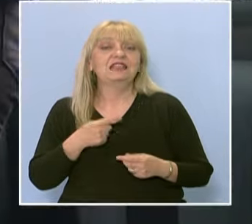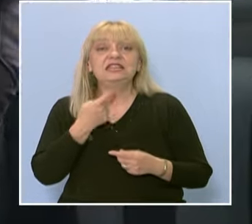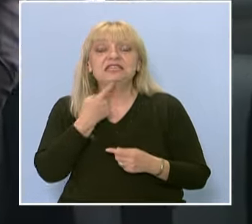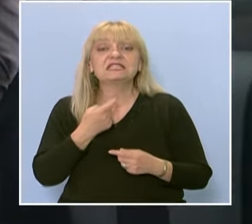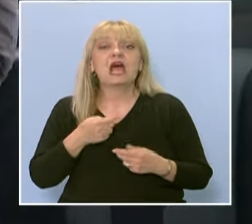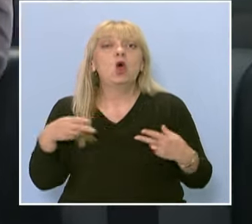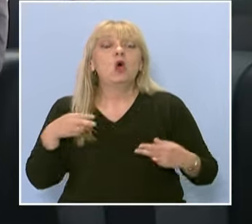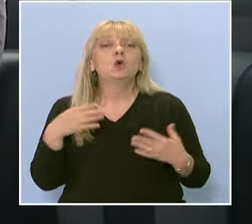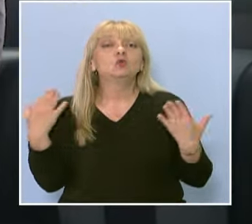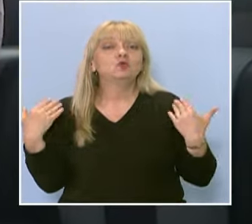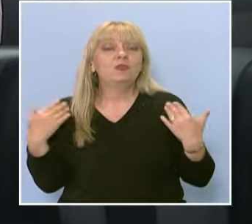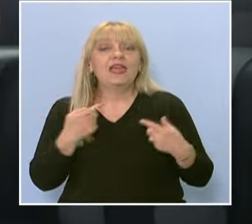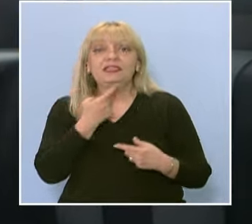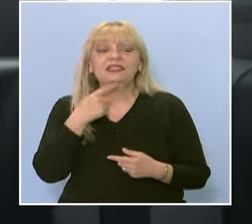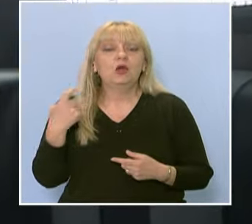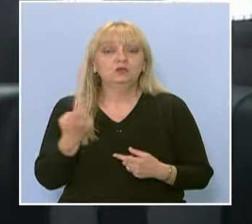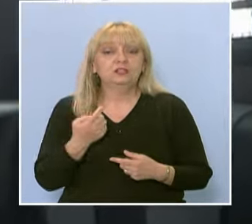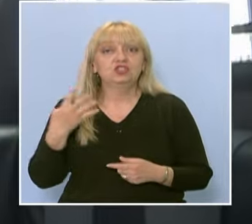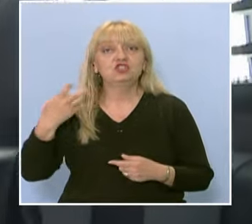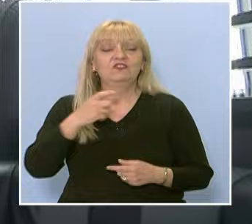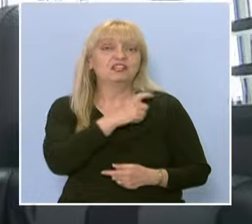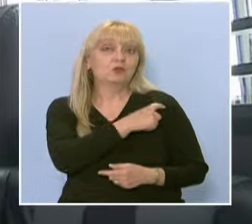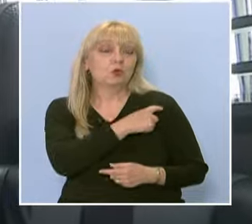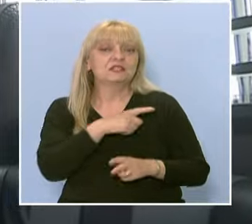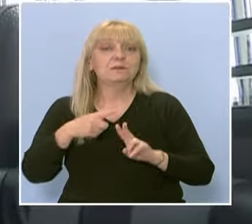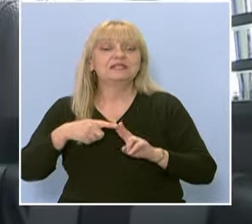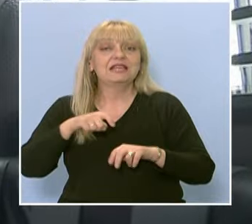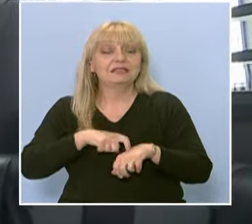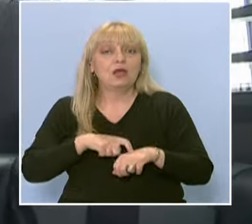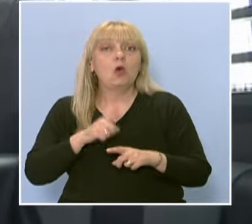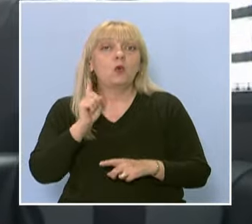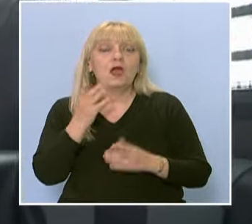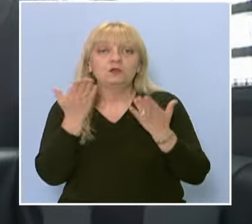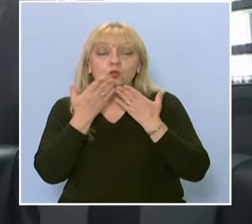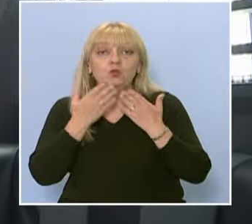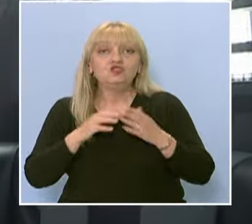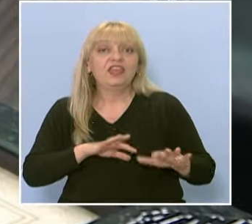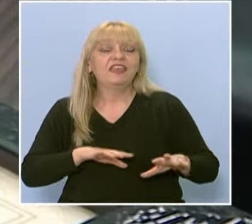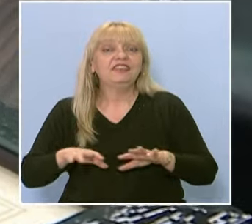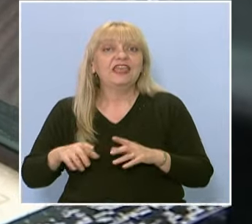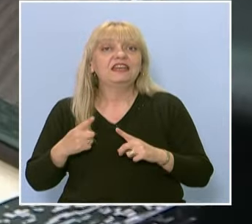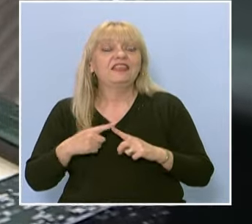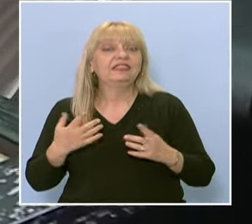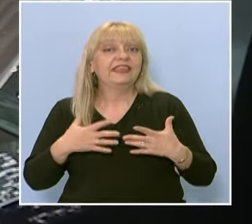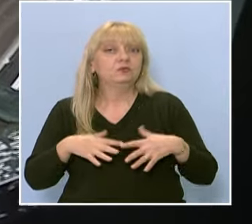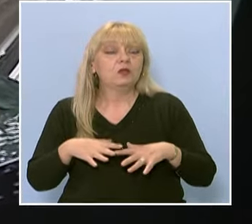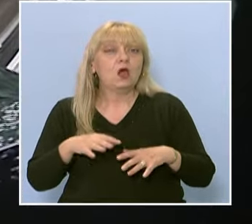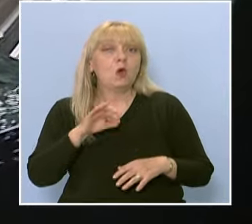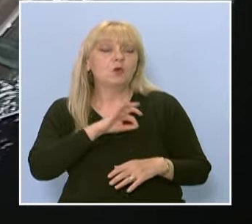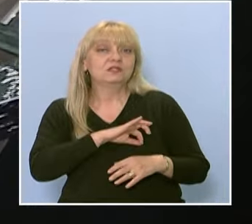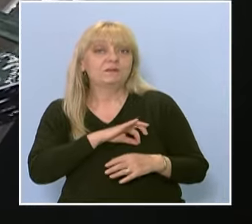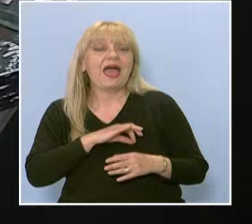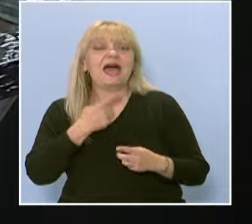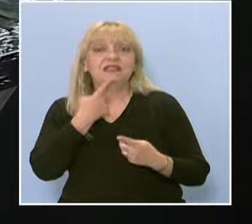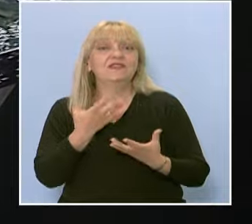годината. Четвъртокурсничката Пресияна Димитрова, която учи софтуерни и интернет технологии, успя да ги спечели с разнообразните си